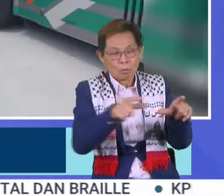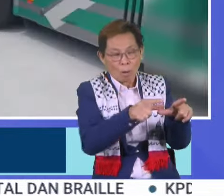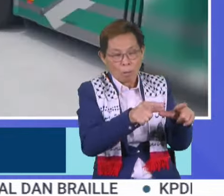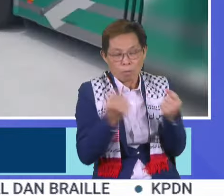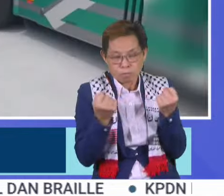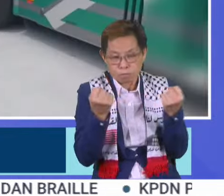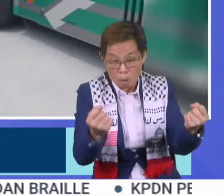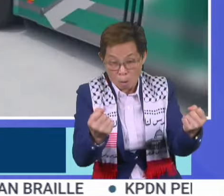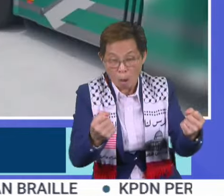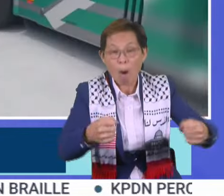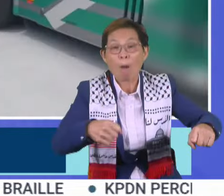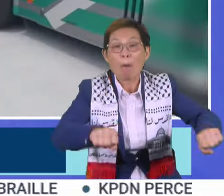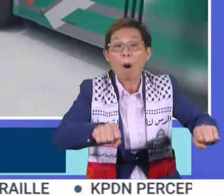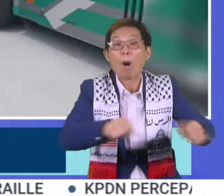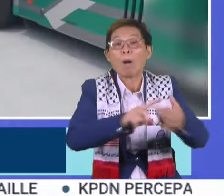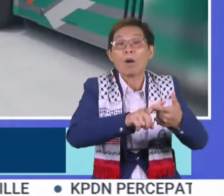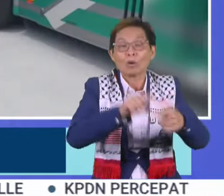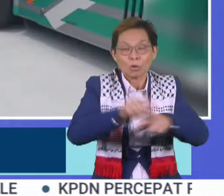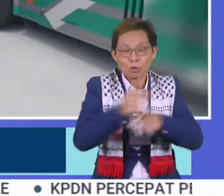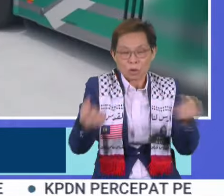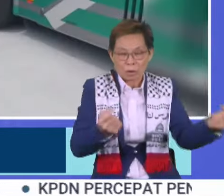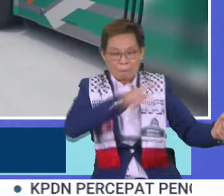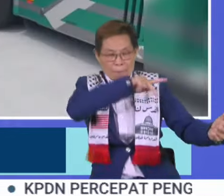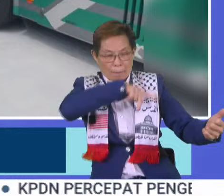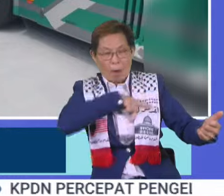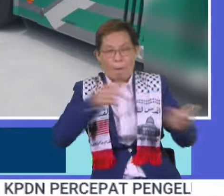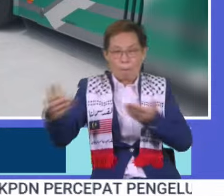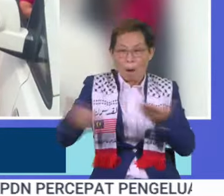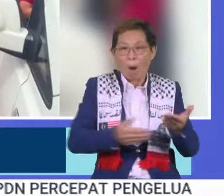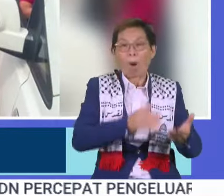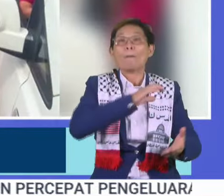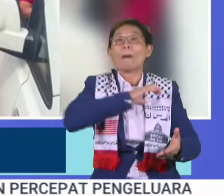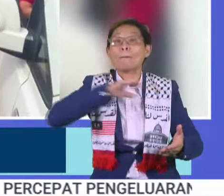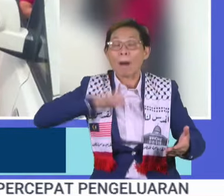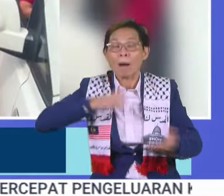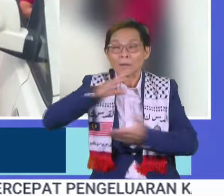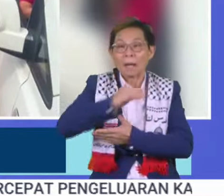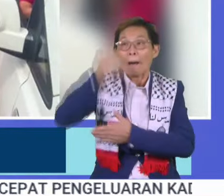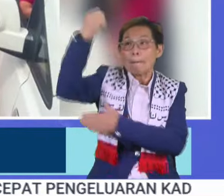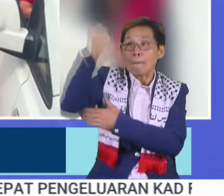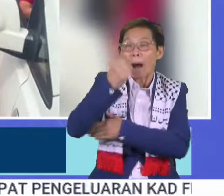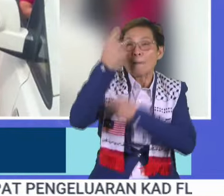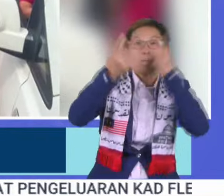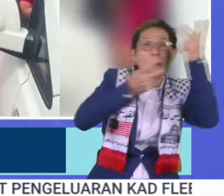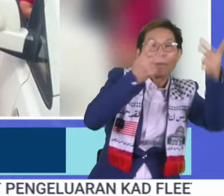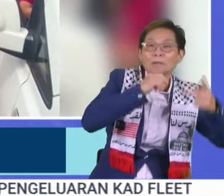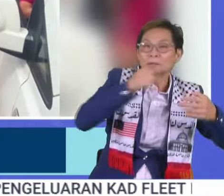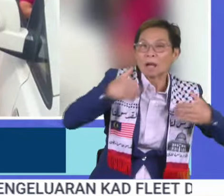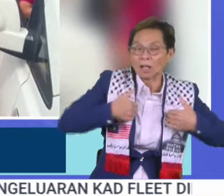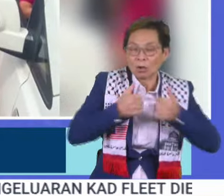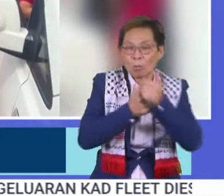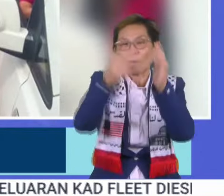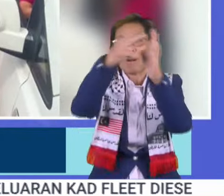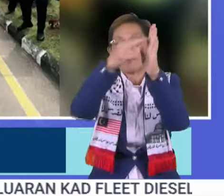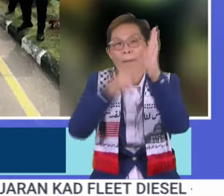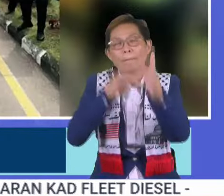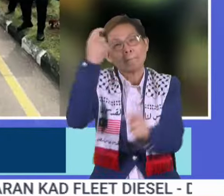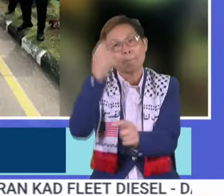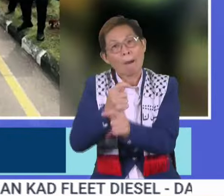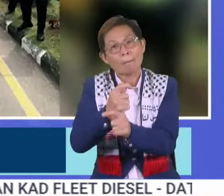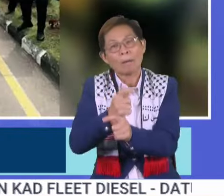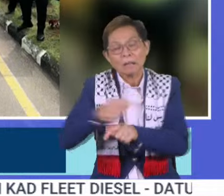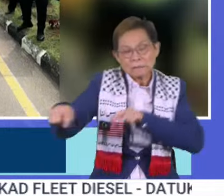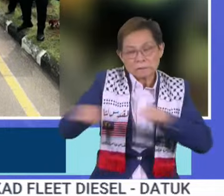lesen kenderaan motor iaitu guna kenderaan persendirian membawa penumpang dan bas persiaran tidak mengikut peraturan